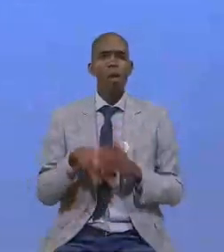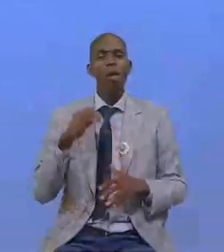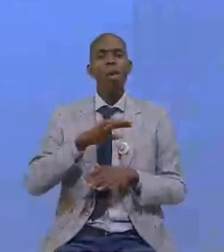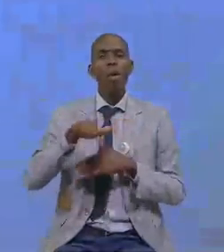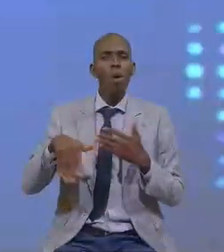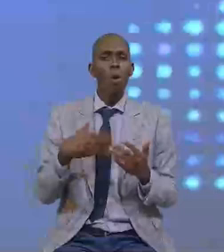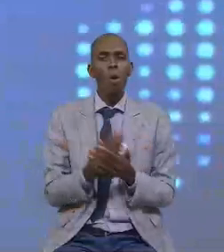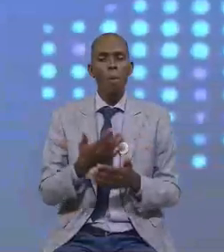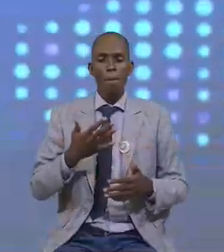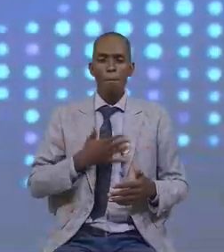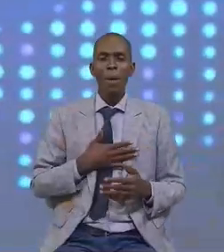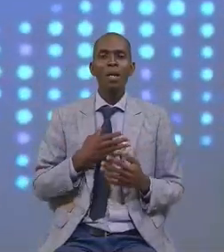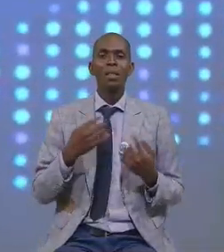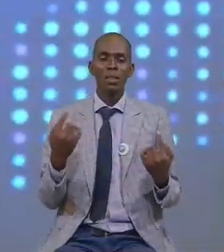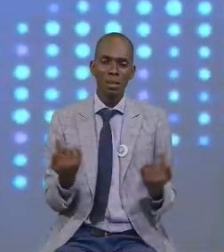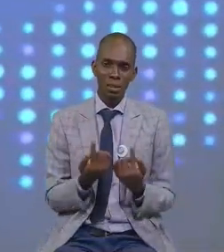mes iniquités. »